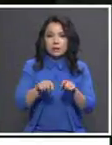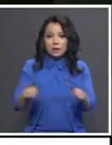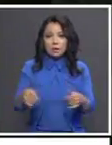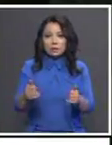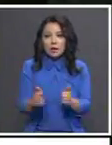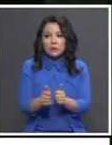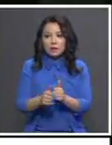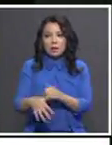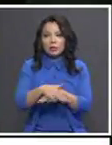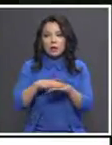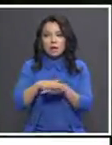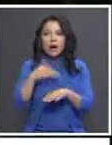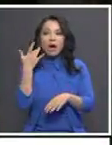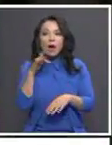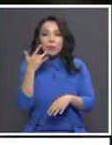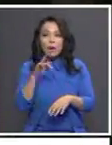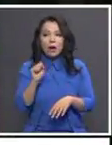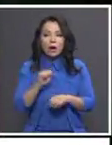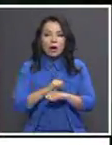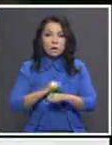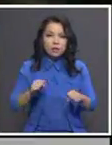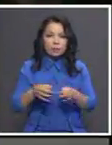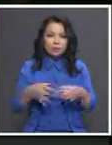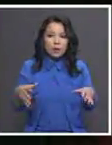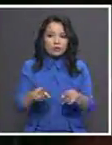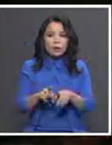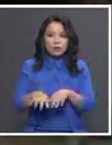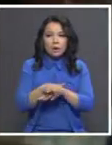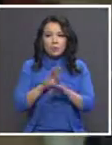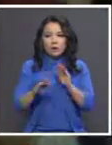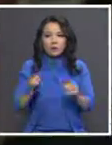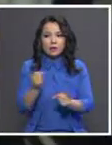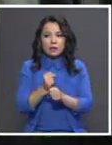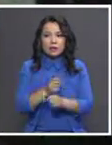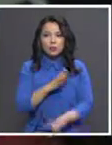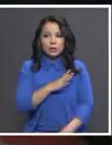бүгін таяу шығыс өңіріне америкалық атомдық Гарри Трумен ұшақ тасығыш аттанған.